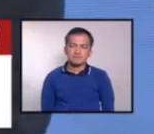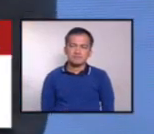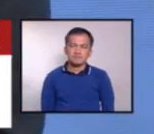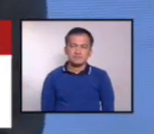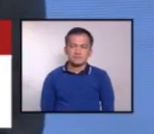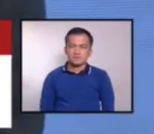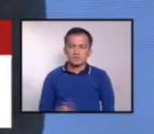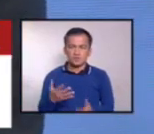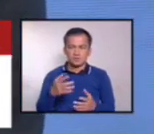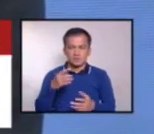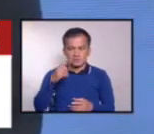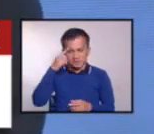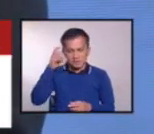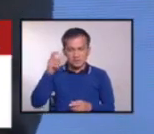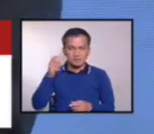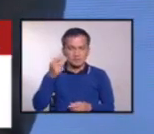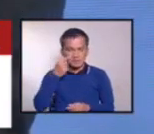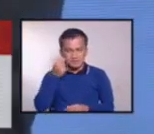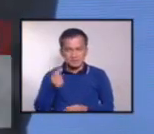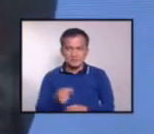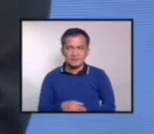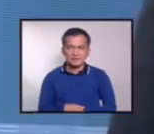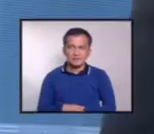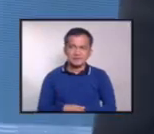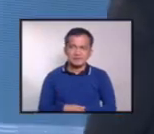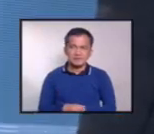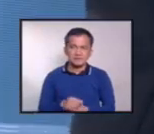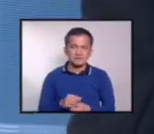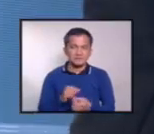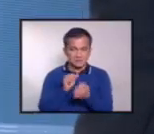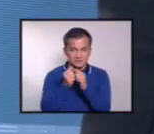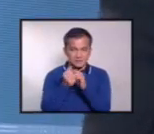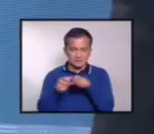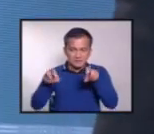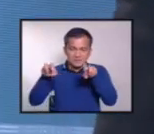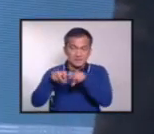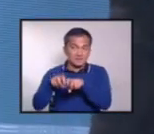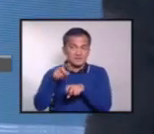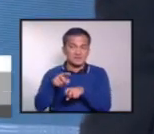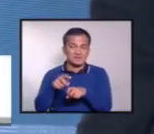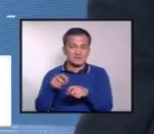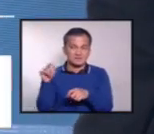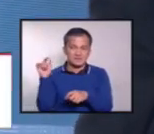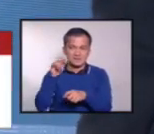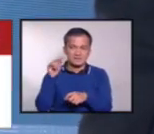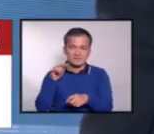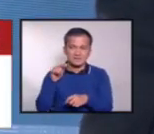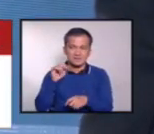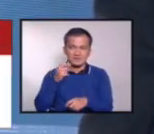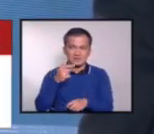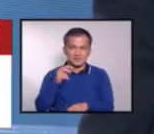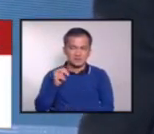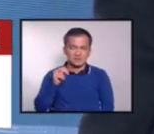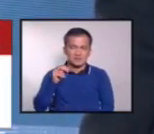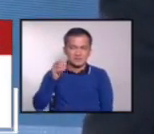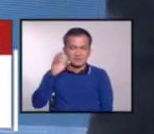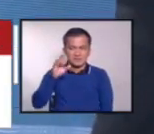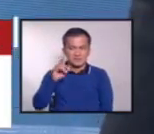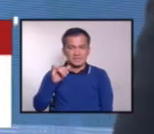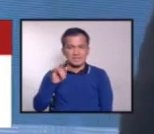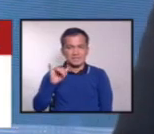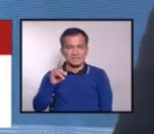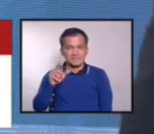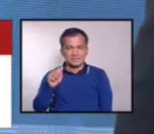Walang pangarap na imposible. Okay. Number 7. Naging seatmate mo sa aeroplano si Soljen Kalida.